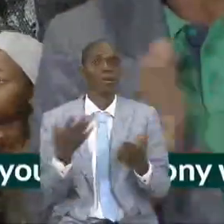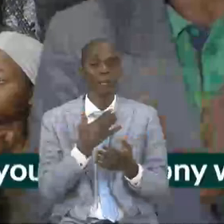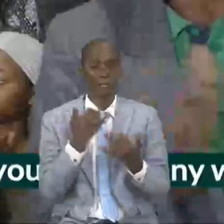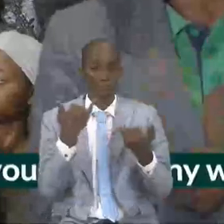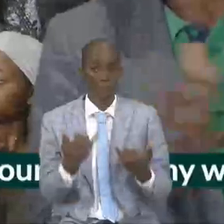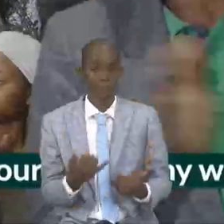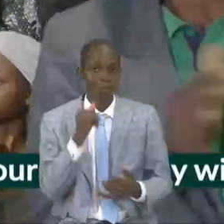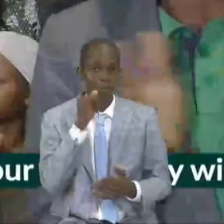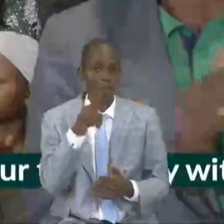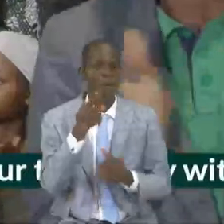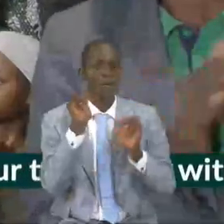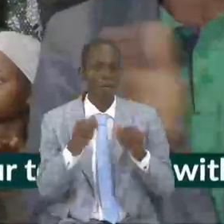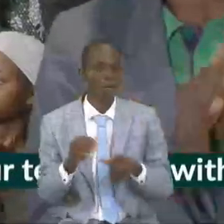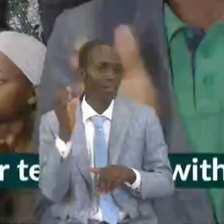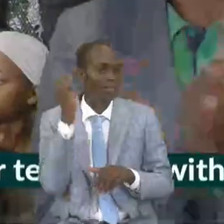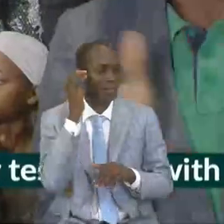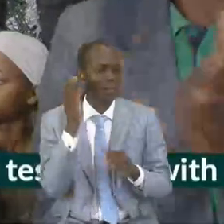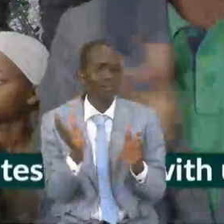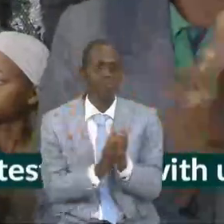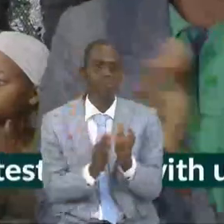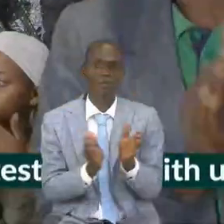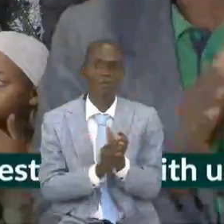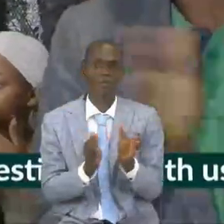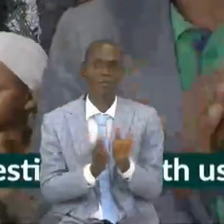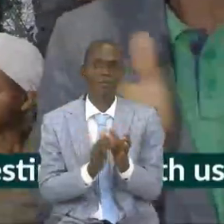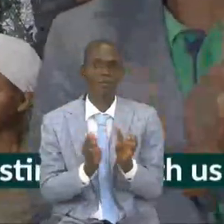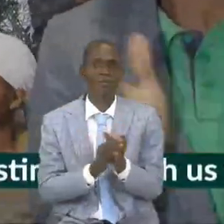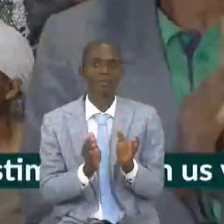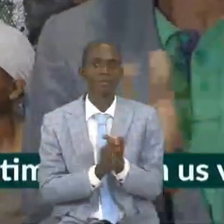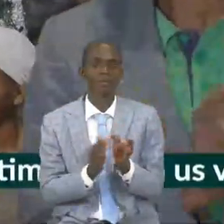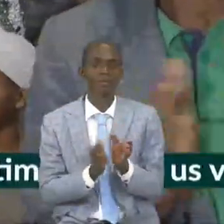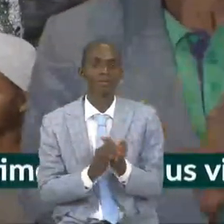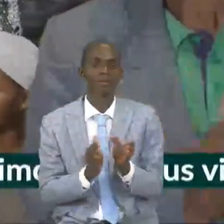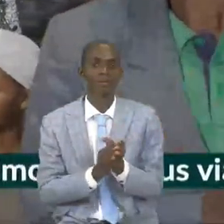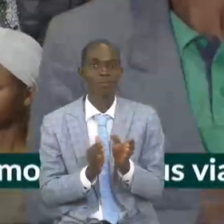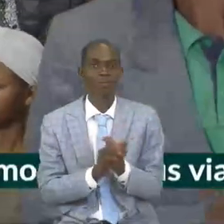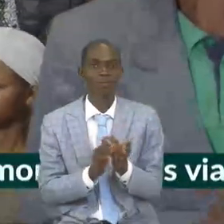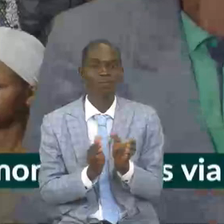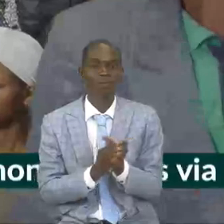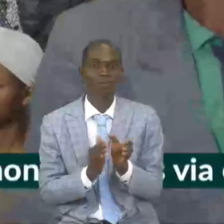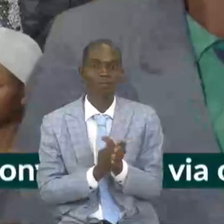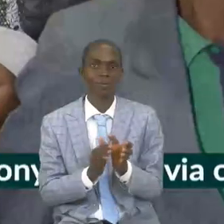l'oreille est ouverte, elle entend. Acclamez très fort le Seigneur.